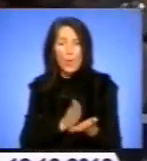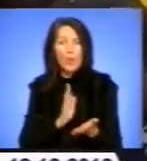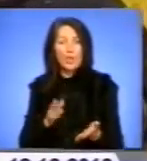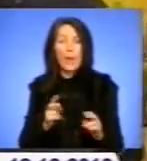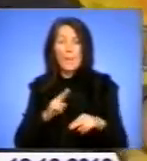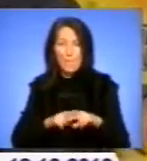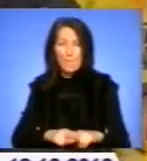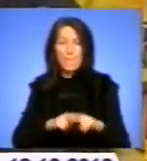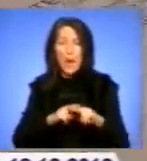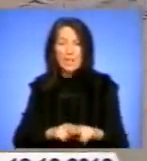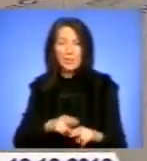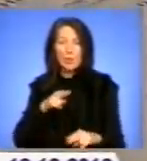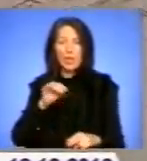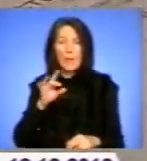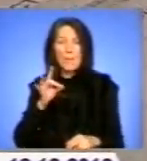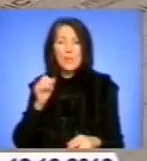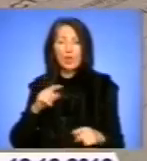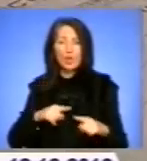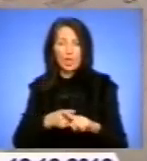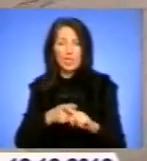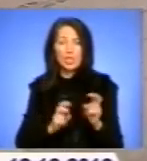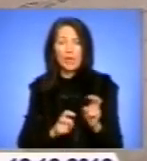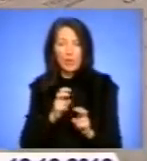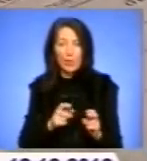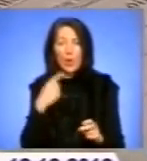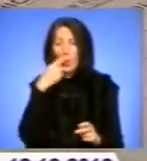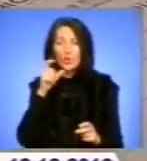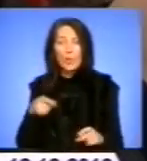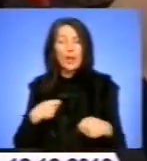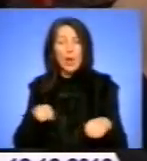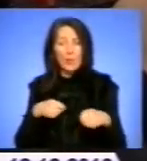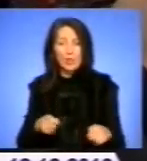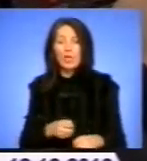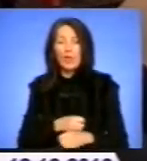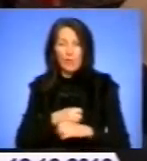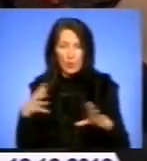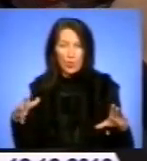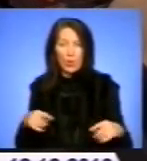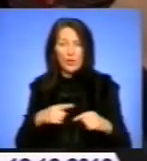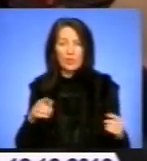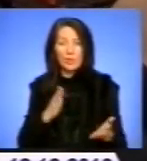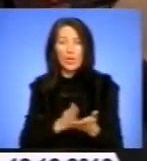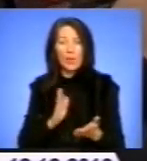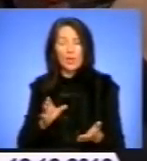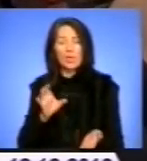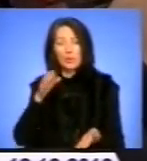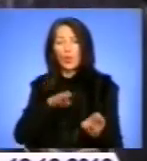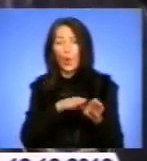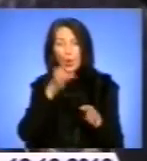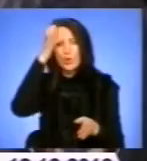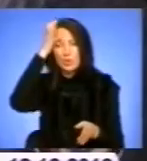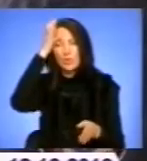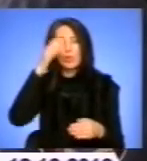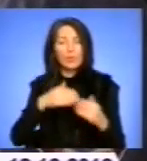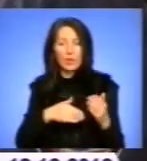піротехнічний виріб. Особа, яка здійснює продаж вибухових речовин, повинна мати відповідний рівень освіти та кваліфікації. З інструкцією